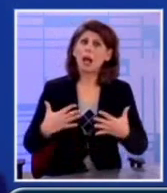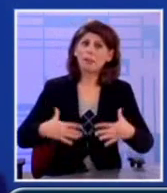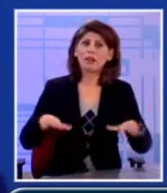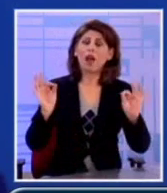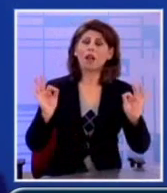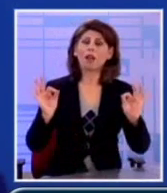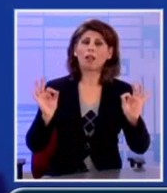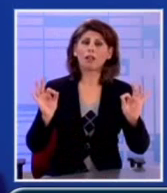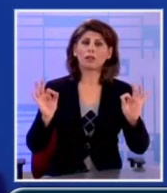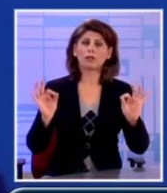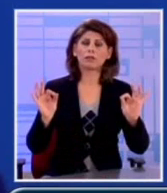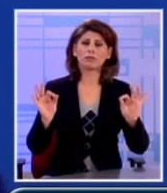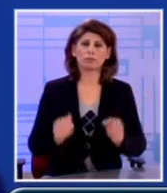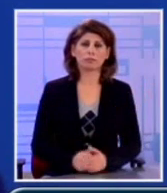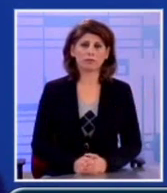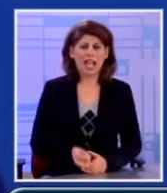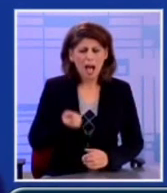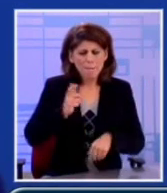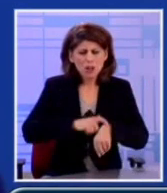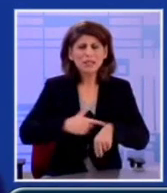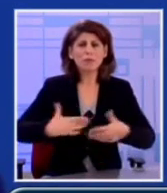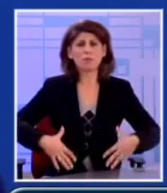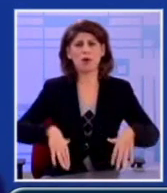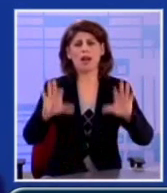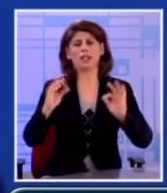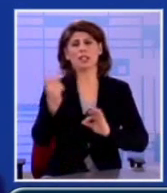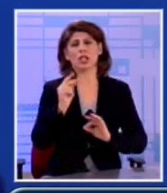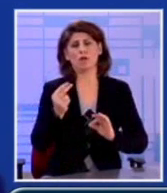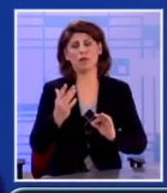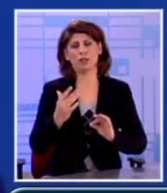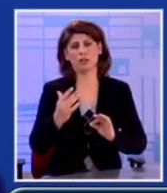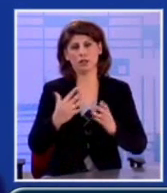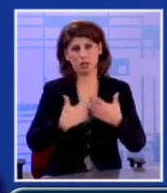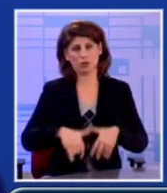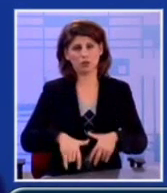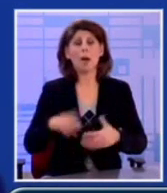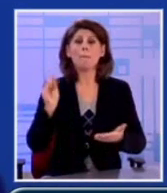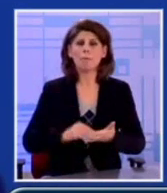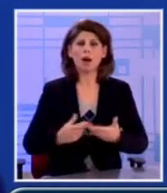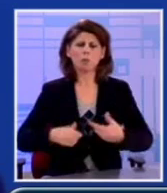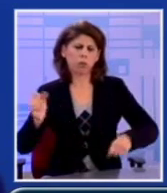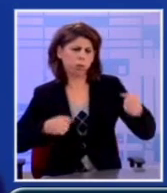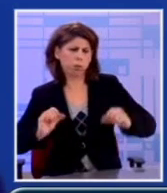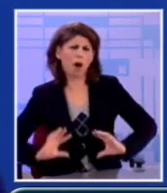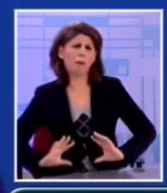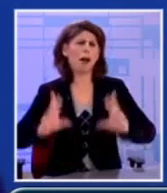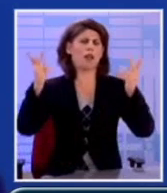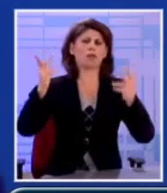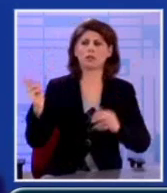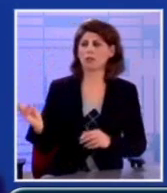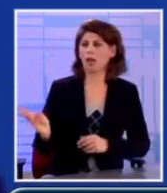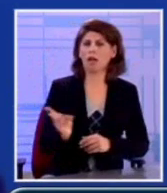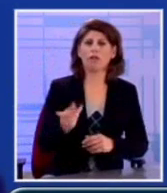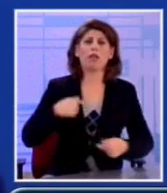αρχής, άμα τη ενάρξη της κοινοβουλευτικής λειτουργίας, επαναστάτησαν ξανά διαμαρτυρόμενες